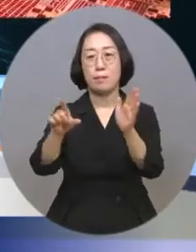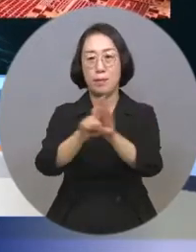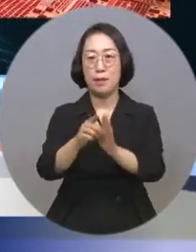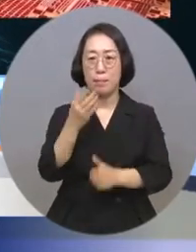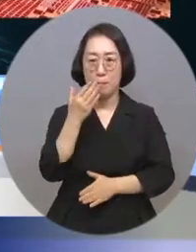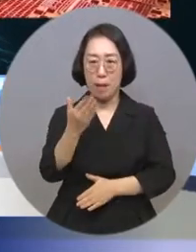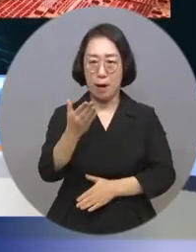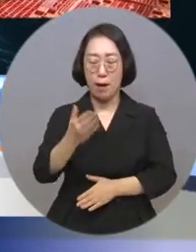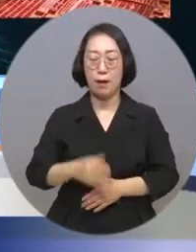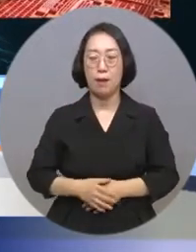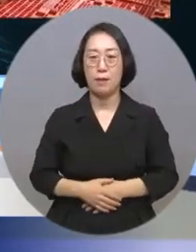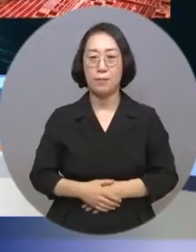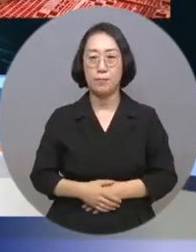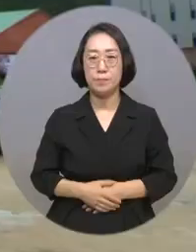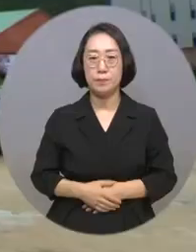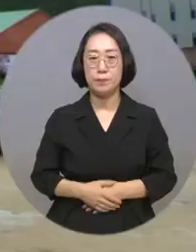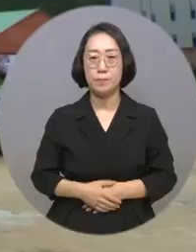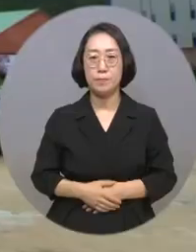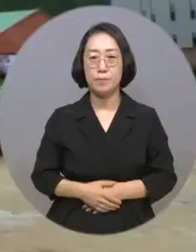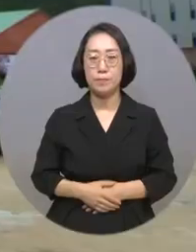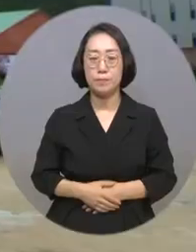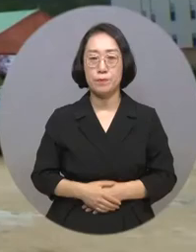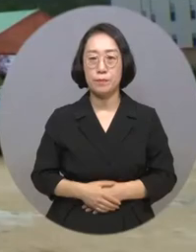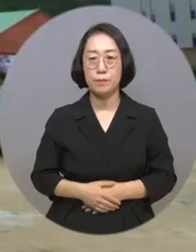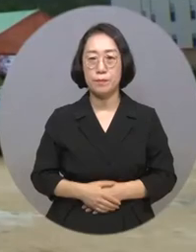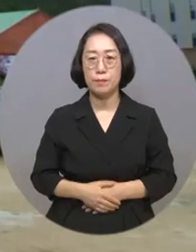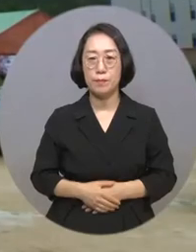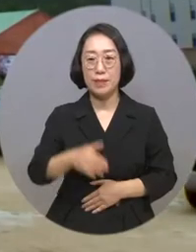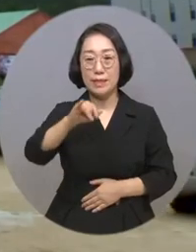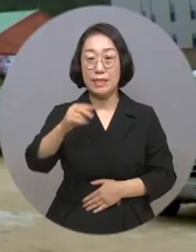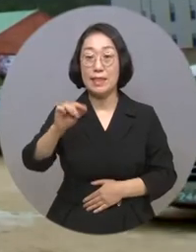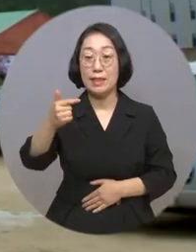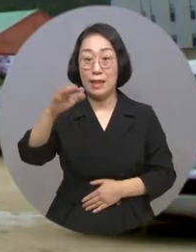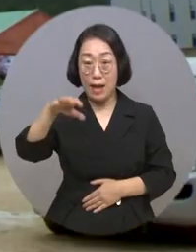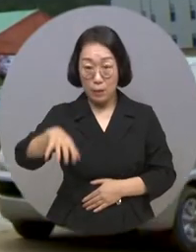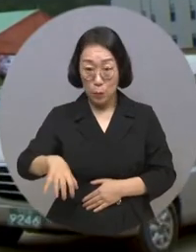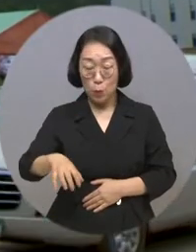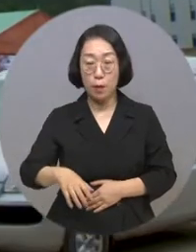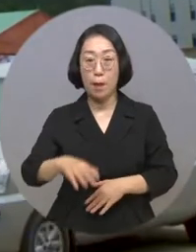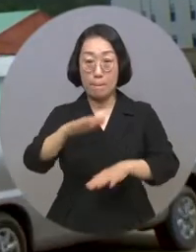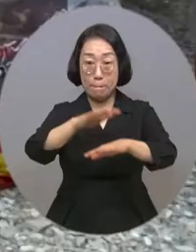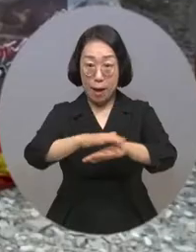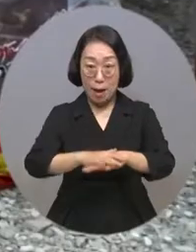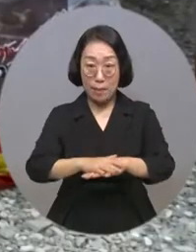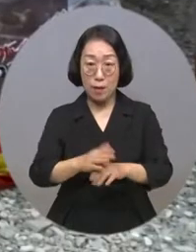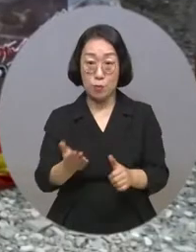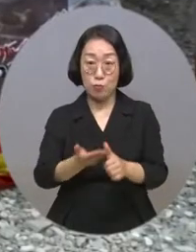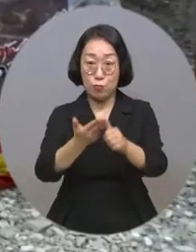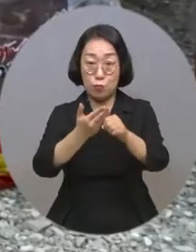장유진 기자가 전합니다. 전북 진안에서 경작된 고품질 고추가